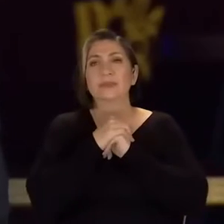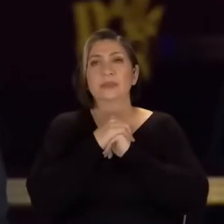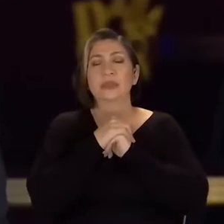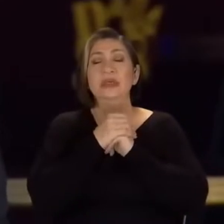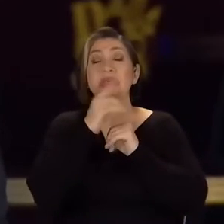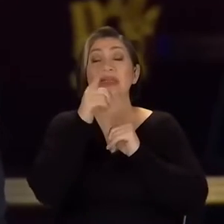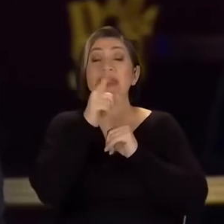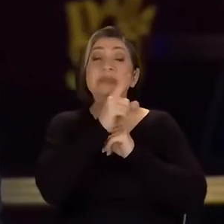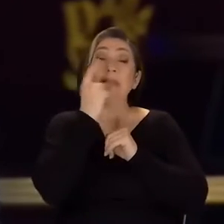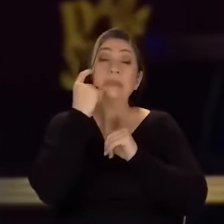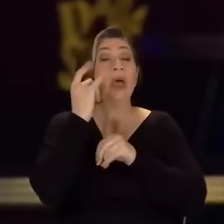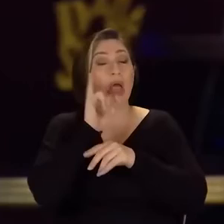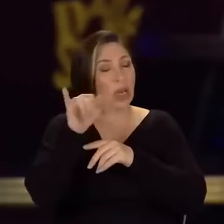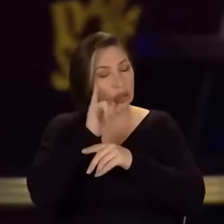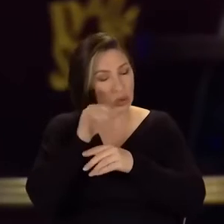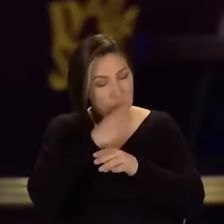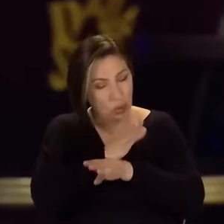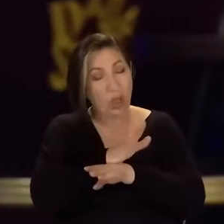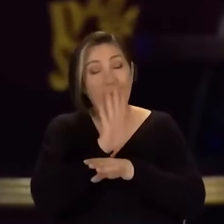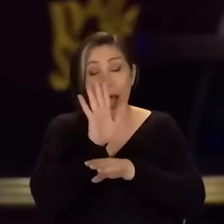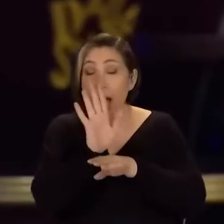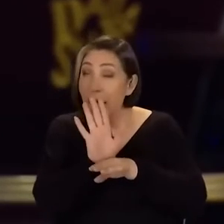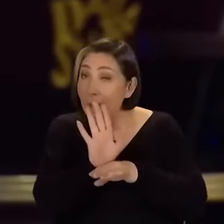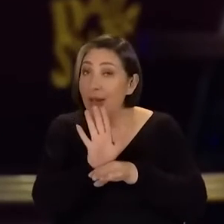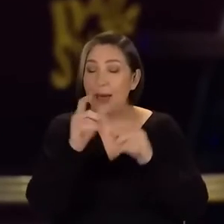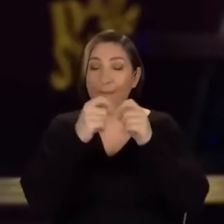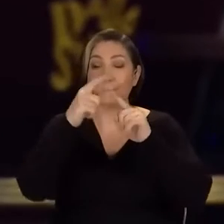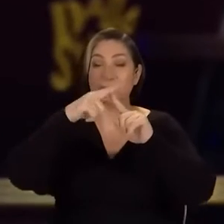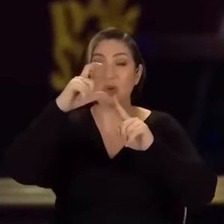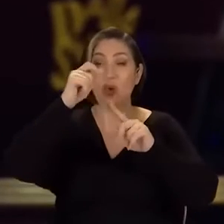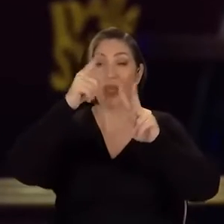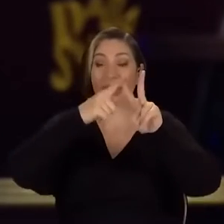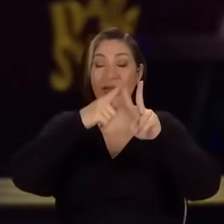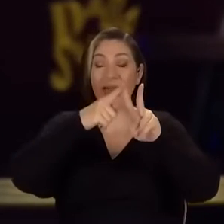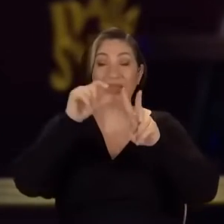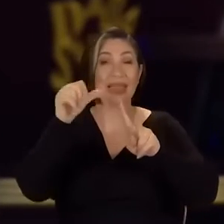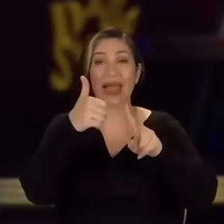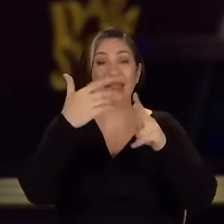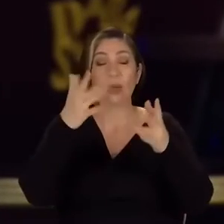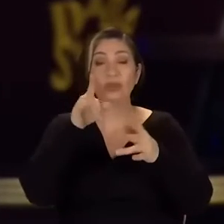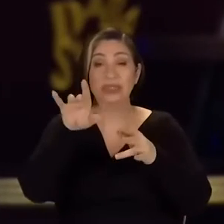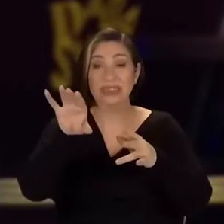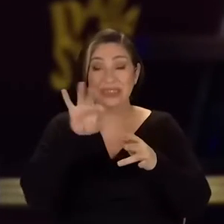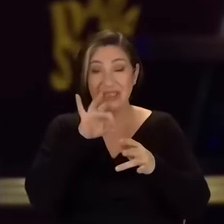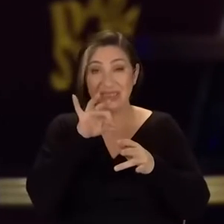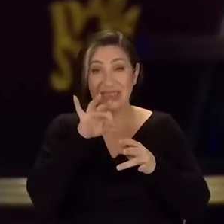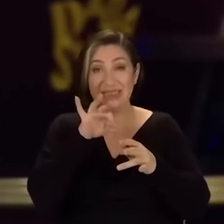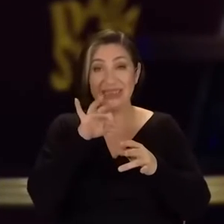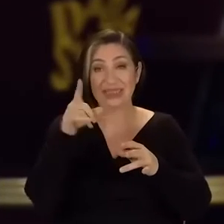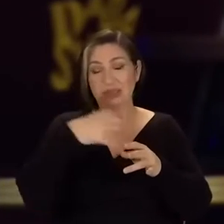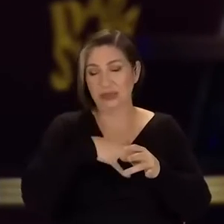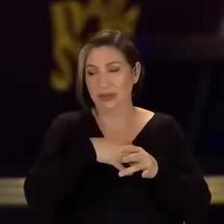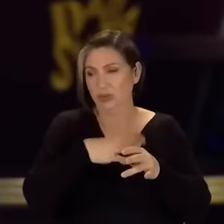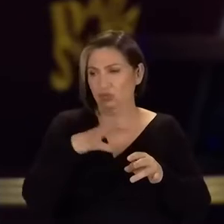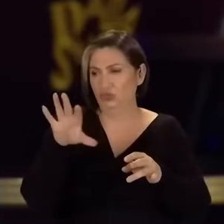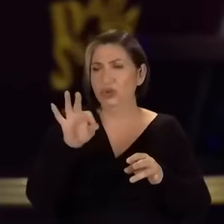sizin eleştiriniz aslında çok doğru bir eleştiri. Fakat Bitcoin'in sunduğu değer, bunu seçebilirsiniz eğer tercihleriniz